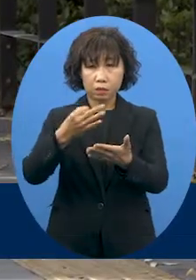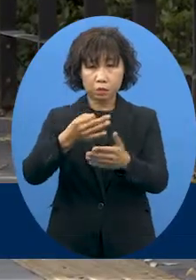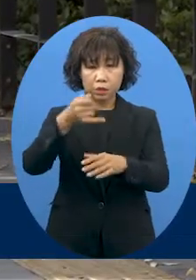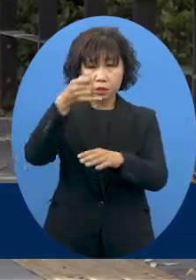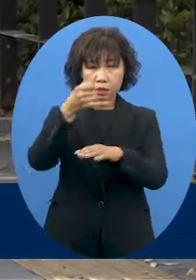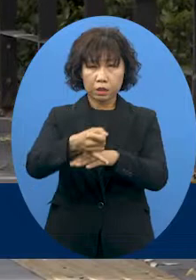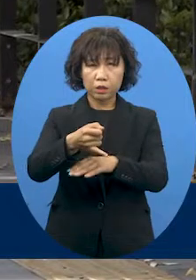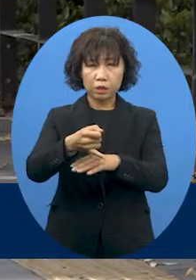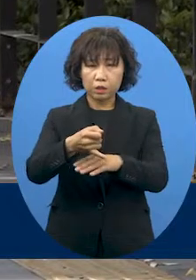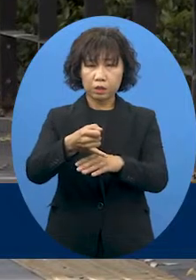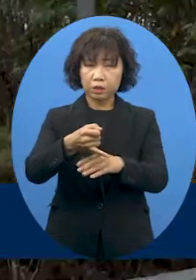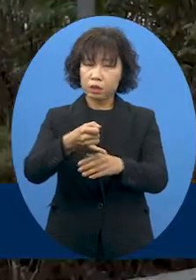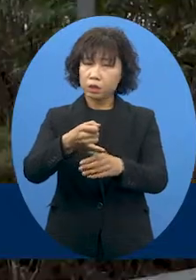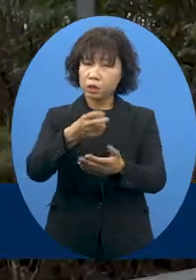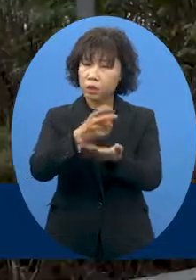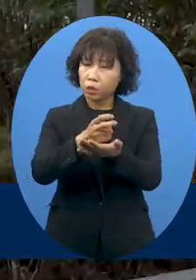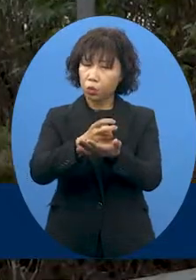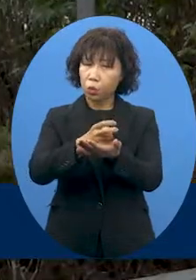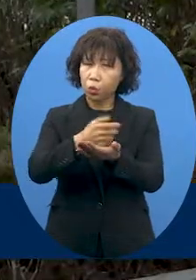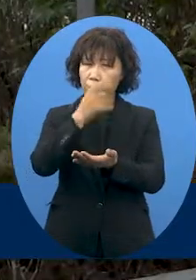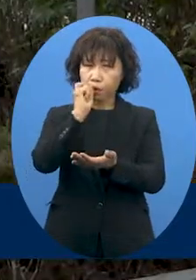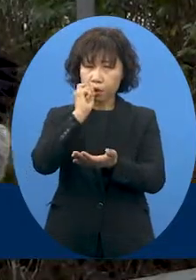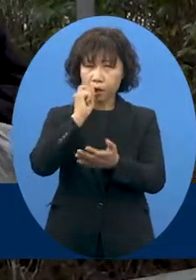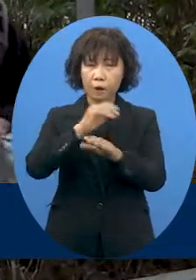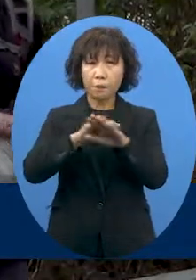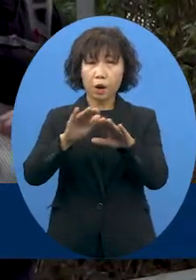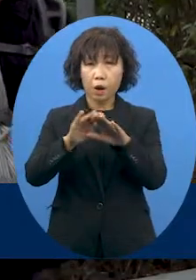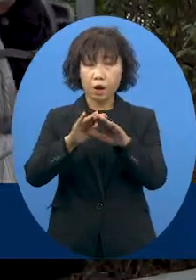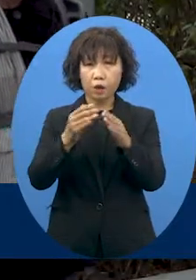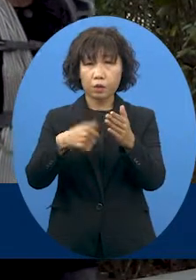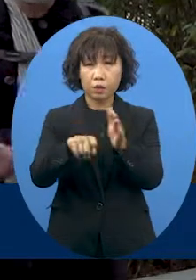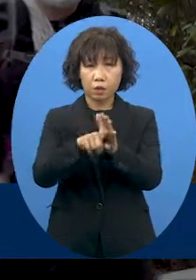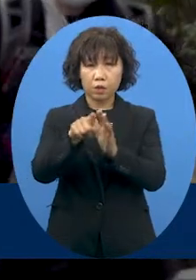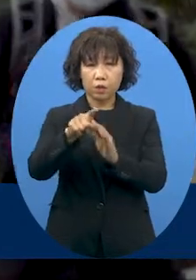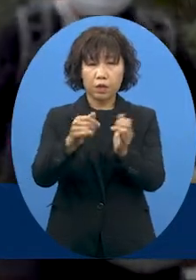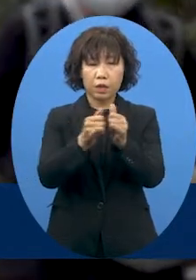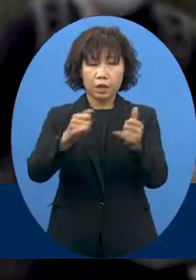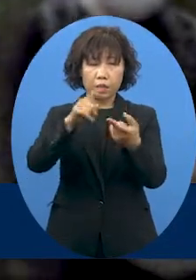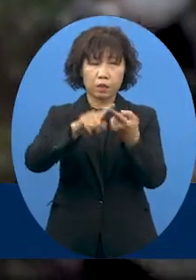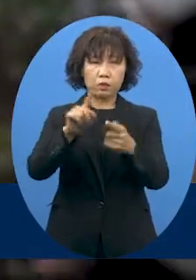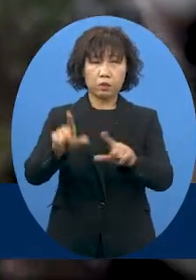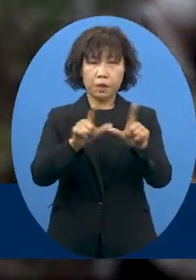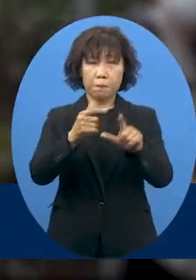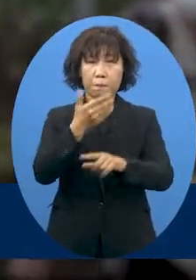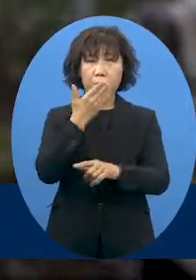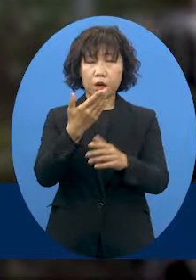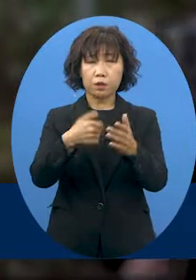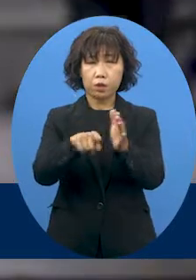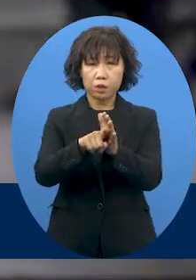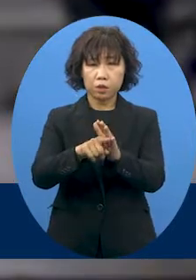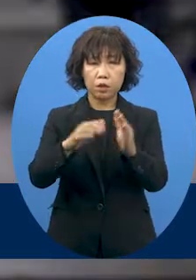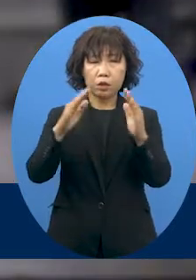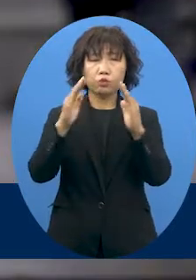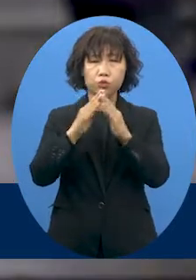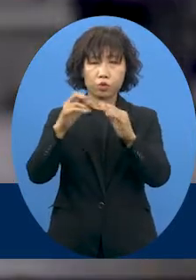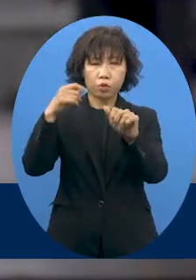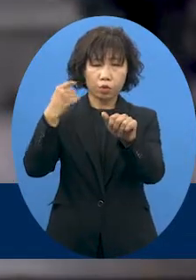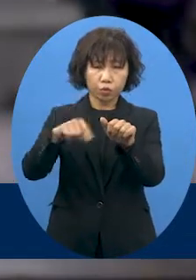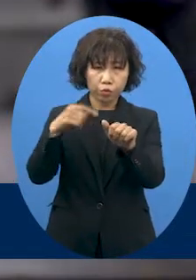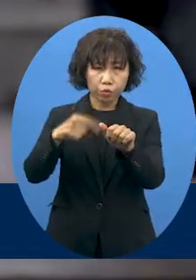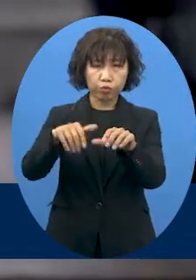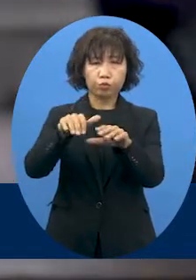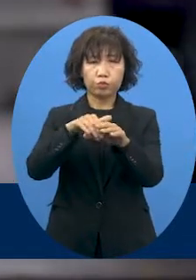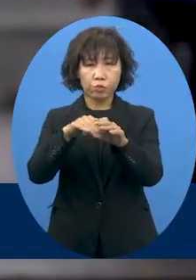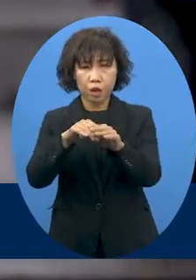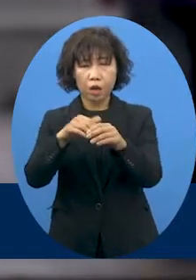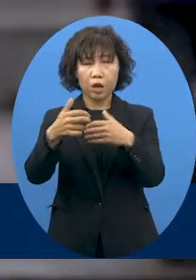최저임금의 제도적 한계를 보완하고 근로자들이 최소한의 인간다운 삶을 영위할 수 있도록 주거비 교육비